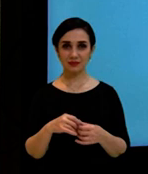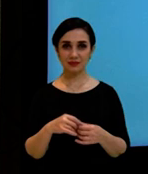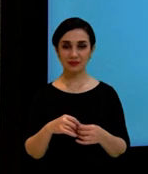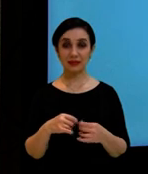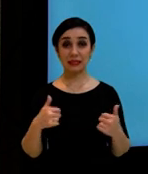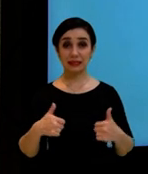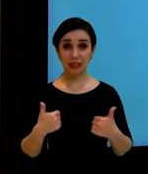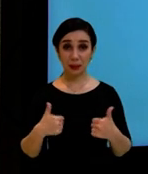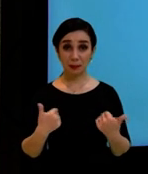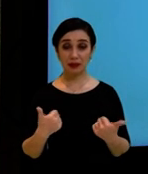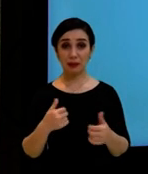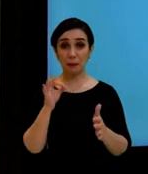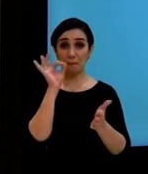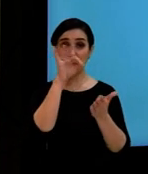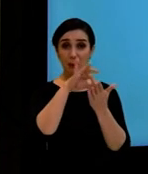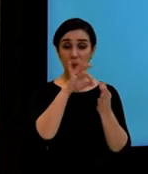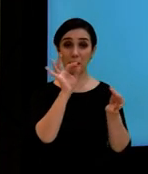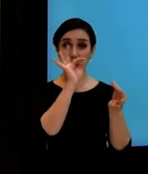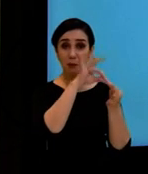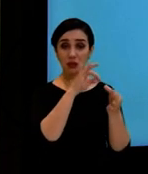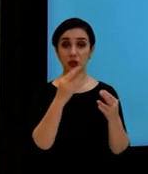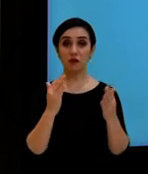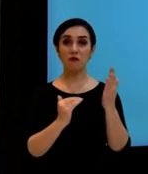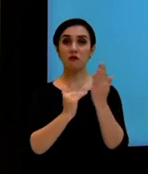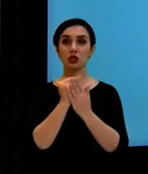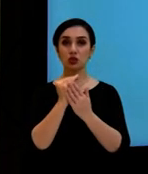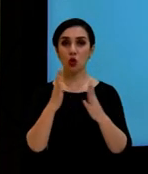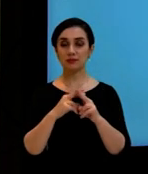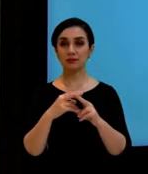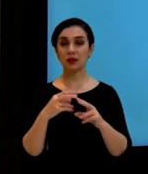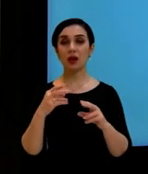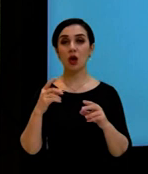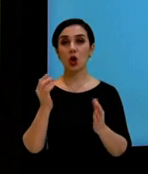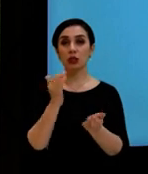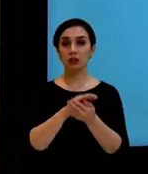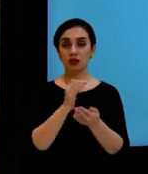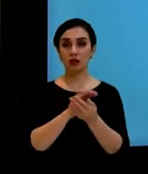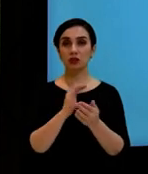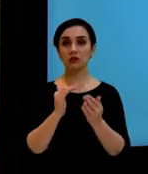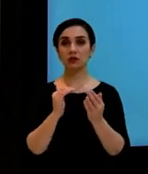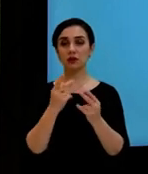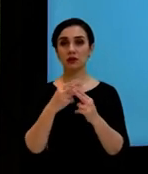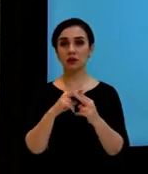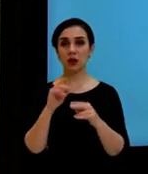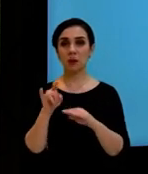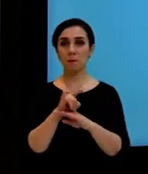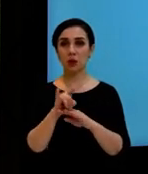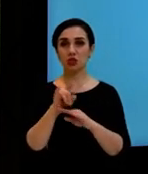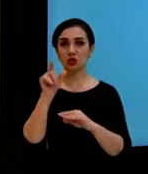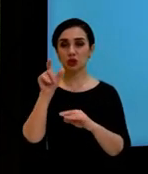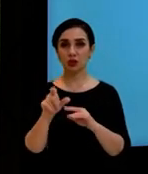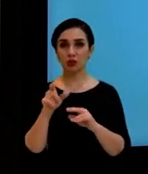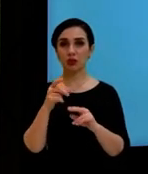стремясь попасть высшее общество журден заводит знакомство со светским мошенникам